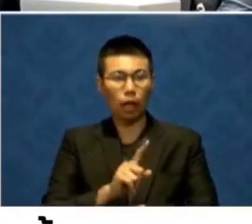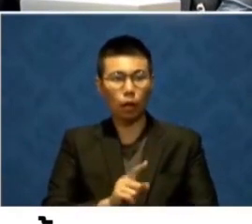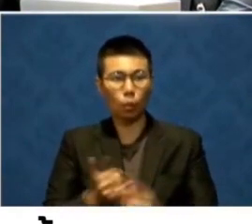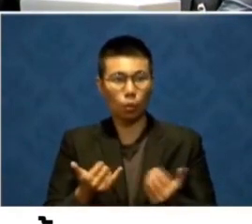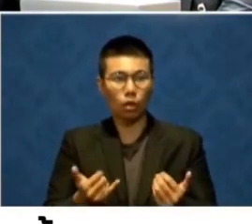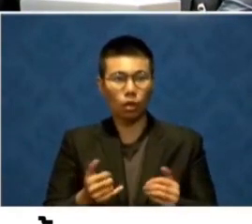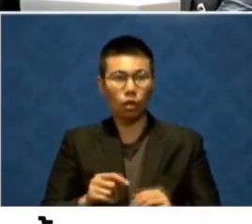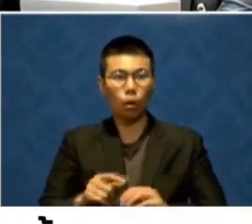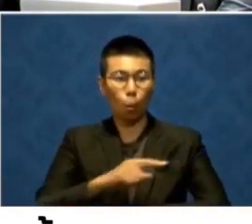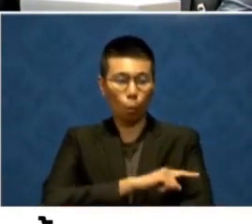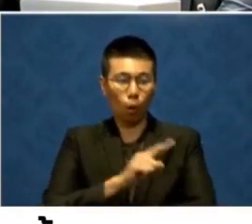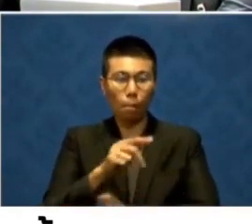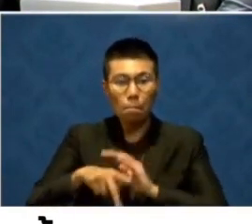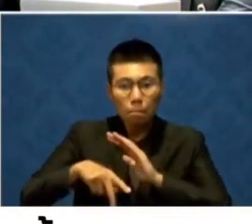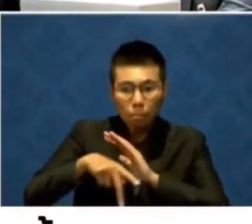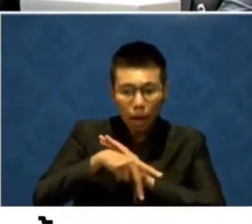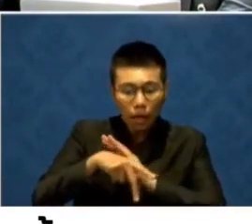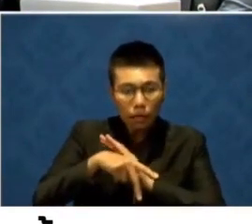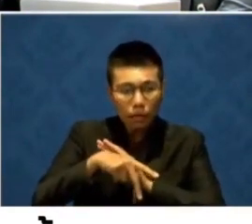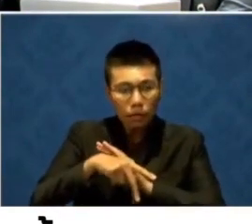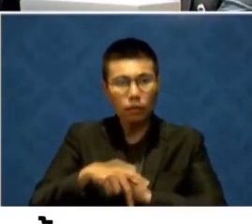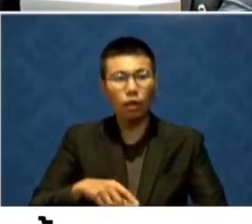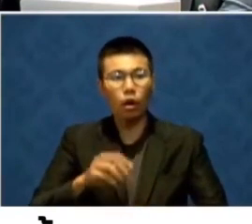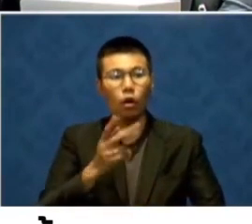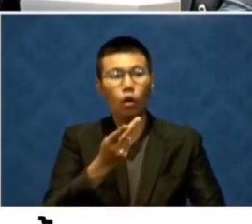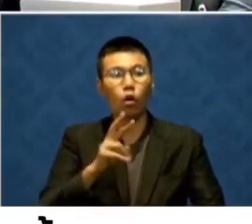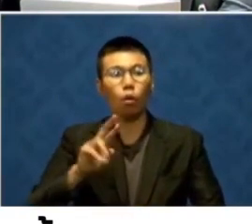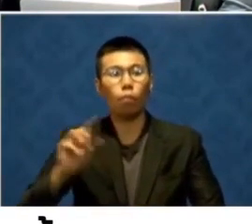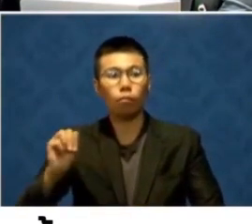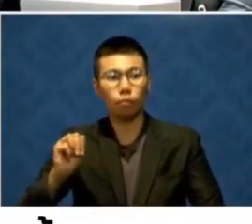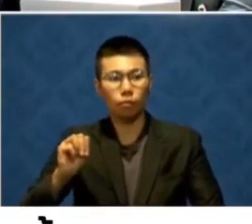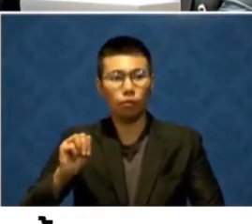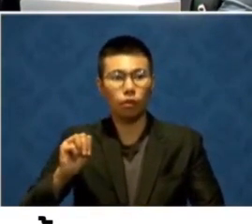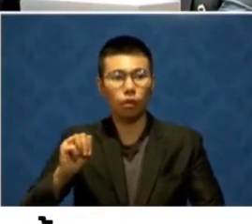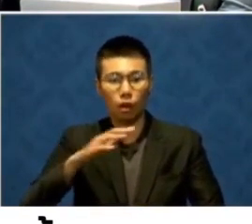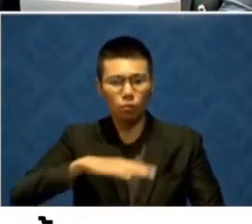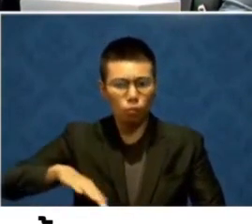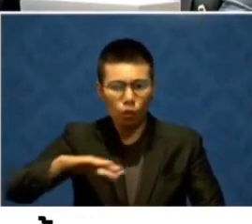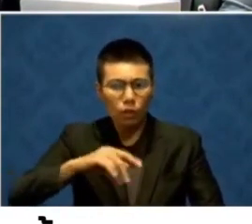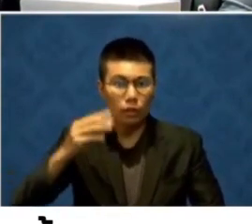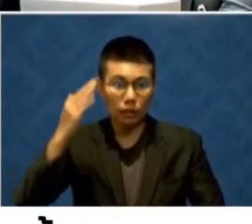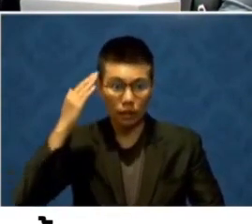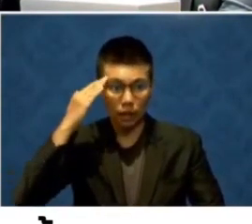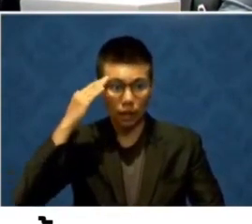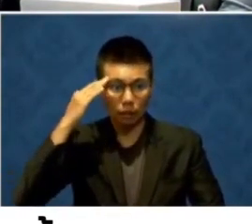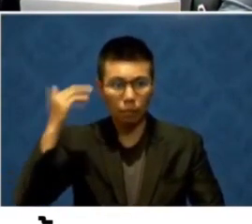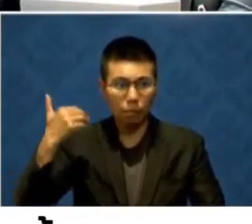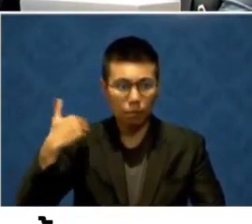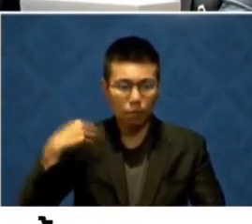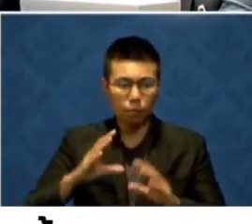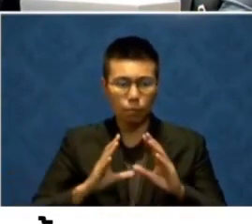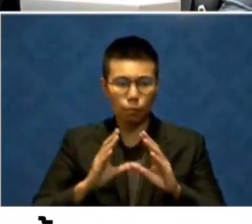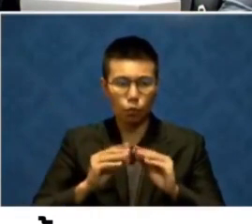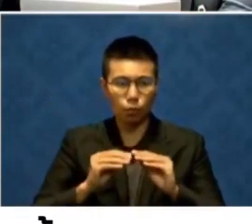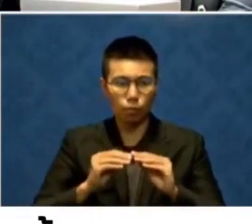วันนี้เนี่ยนายกไม่อยู่ไปเยือนกัมพูชาคุณโรมก็เลยลุกขึ้นถามหน่อยลุกขึ้น